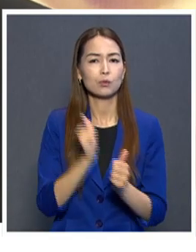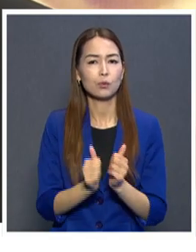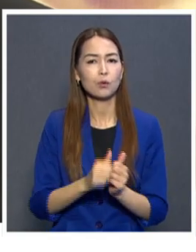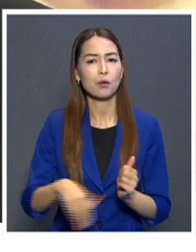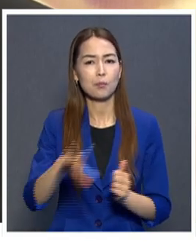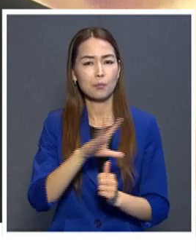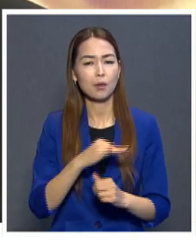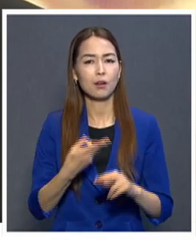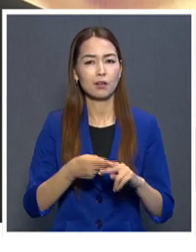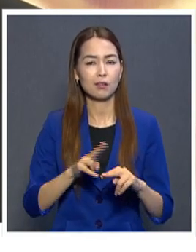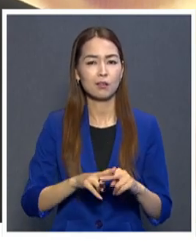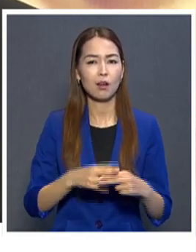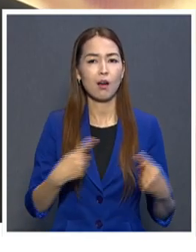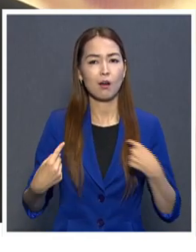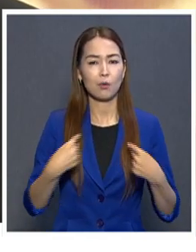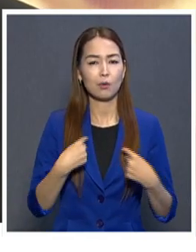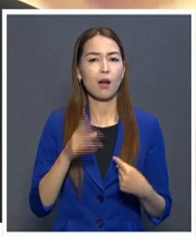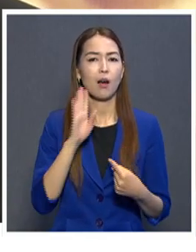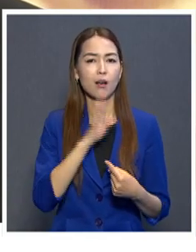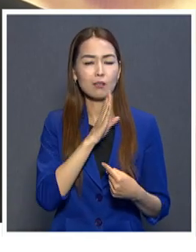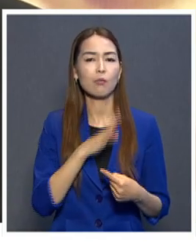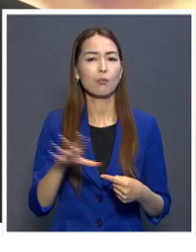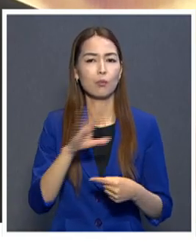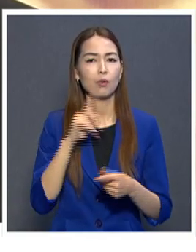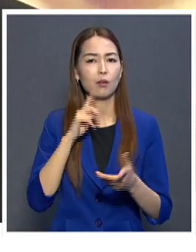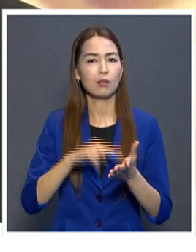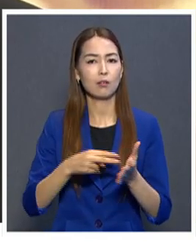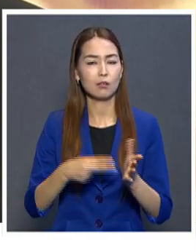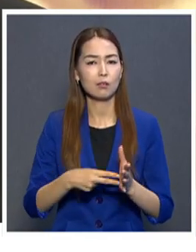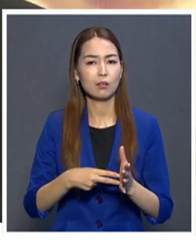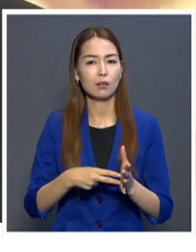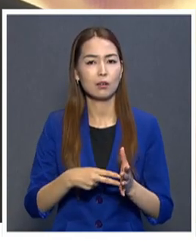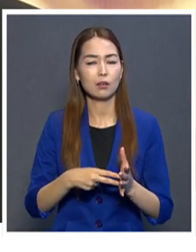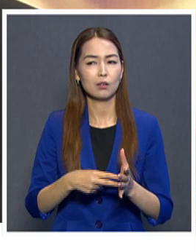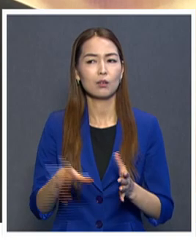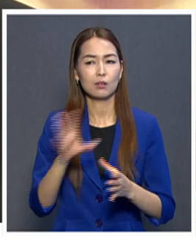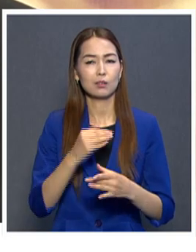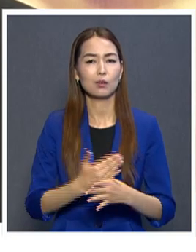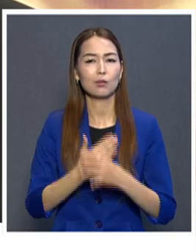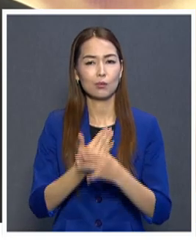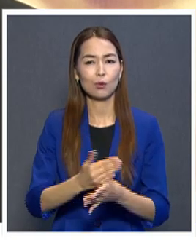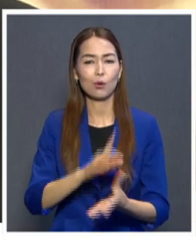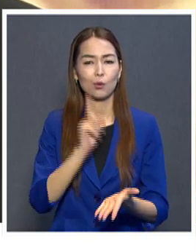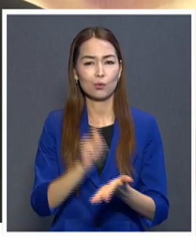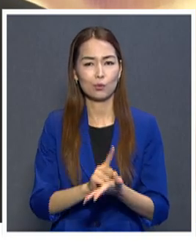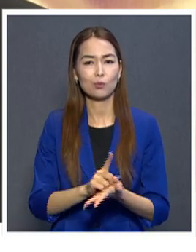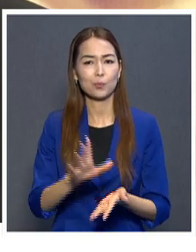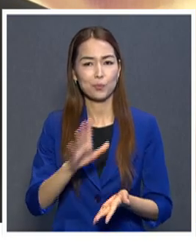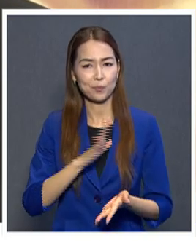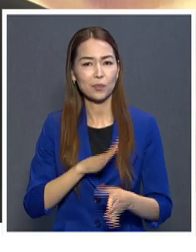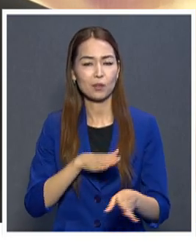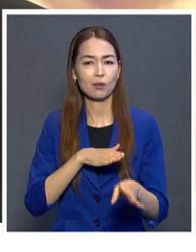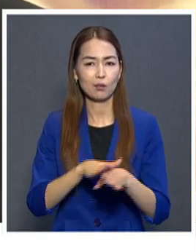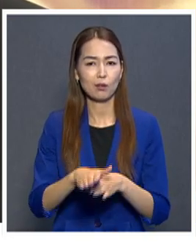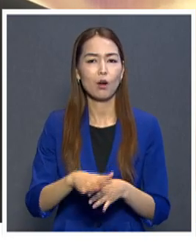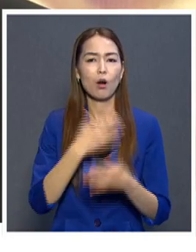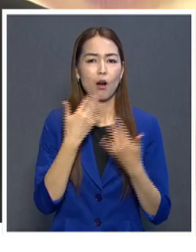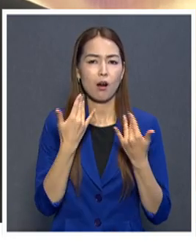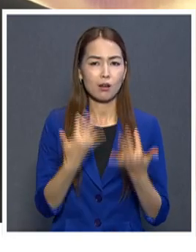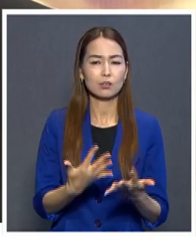ұшын беріп отыратын бибана қорды ұйымдастыруы және сол қордың арқасында қазір қазақтың кең байтағында